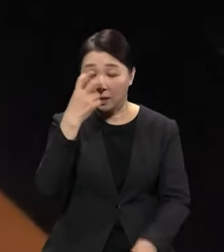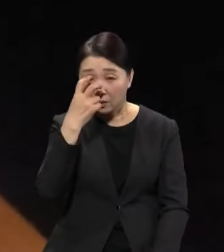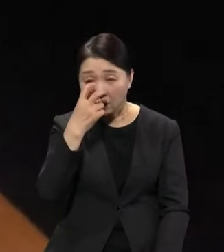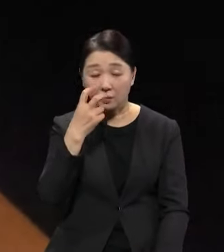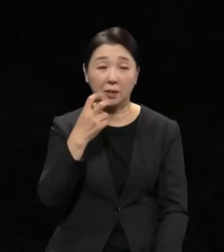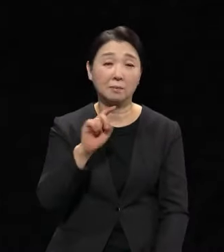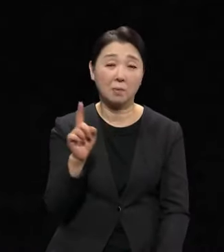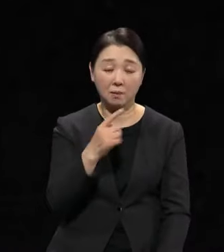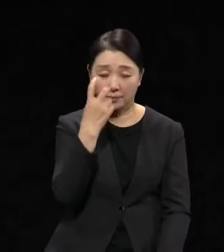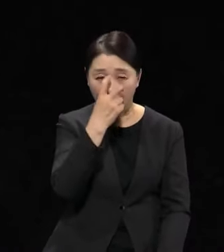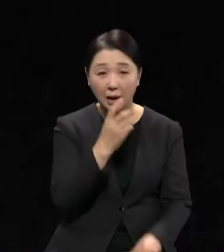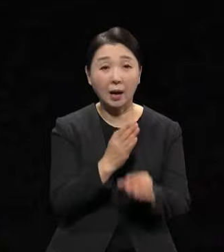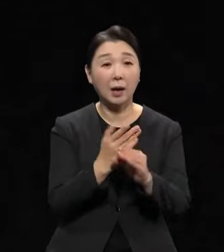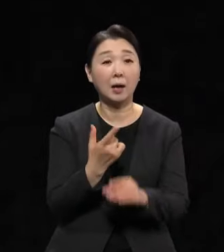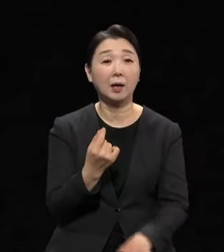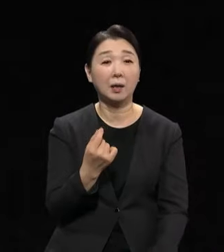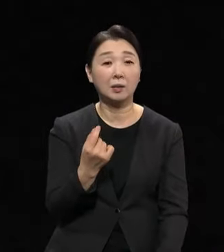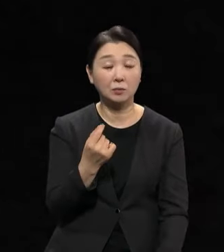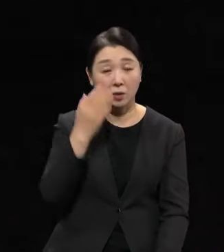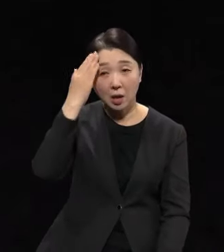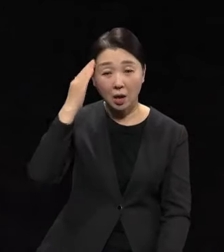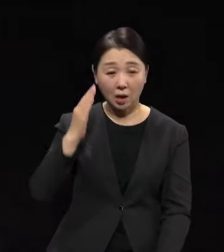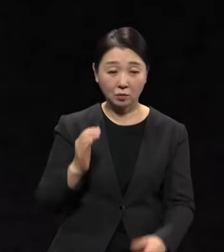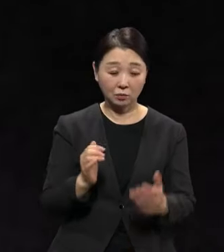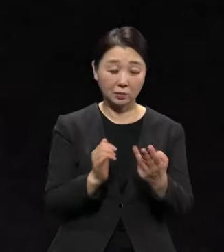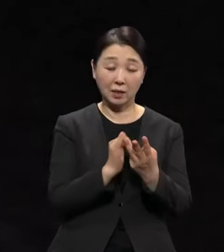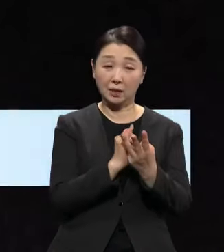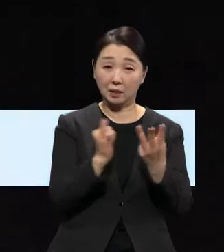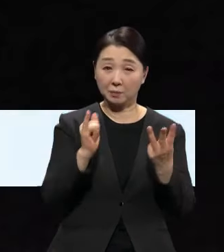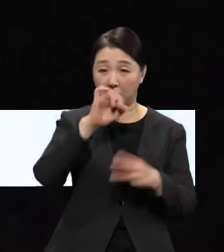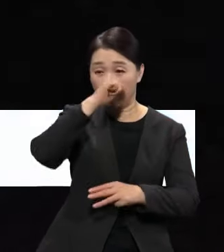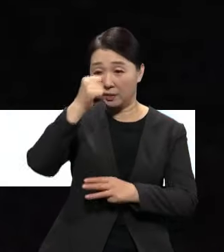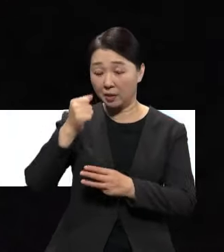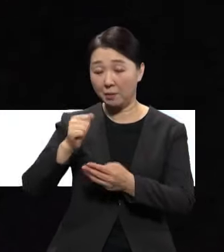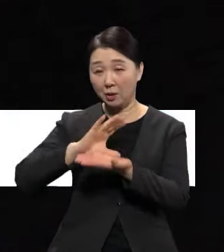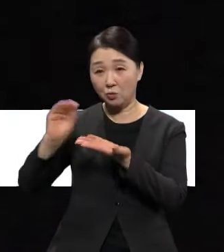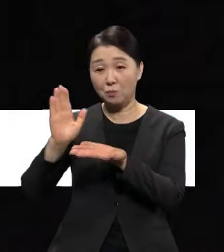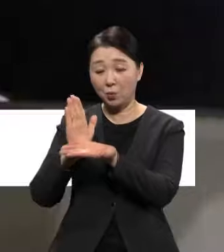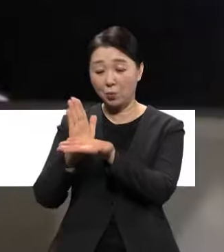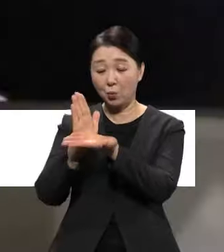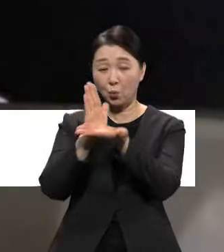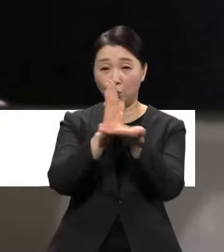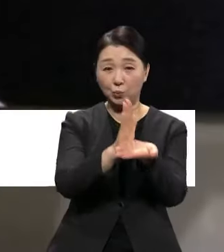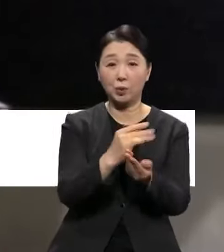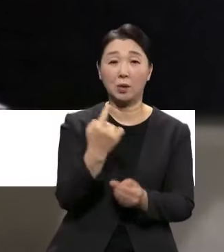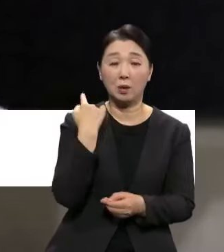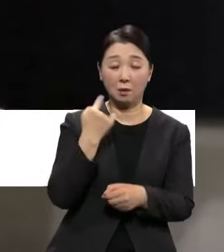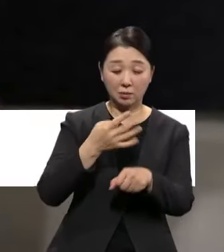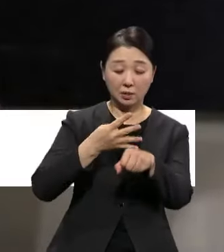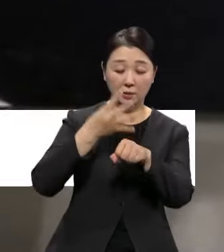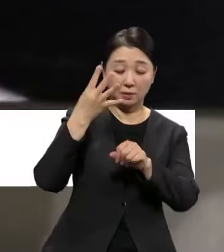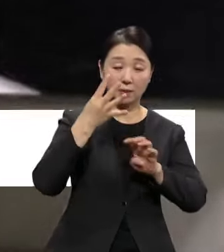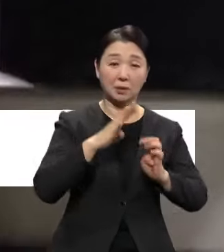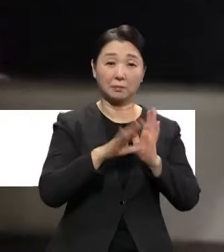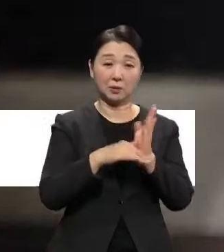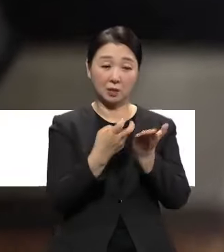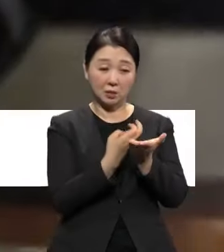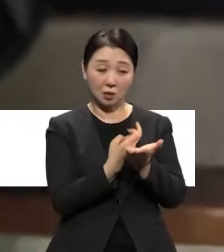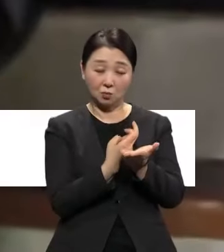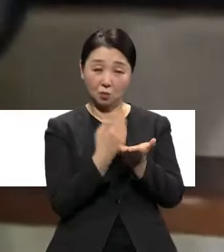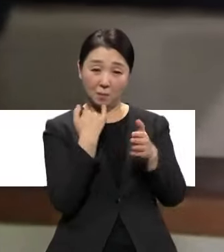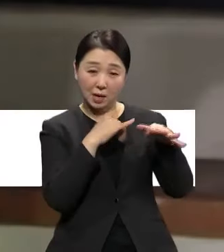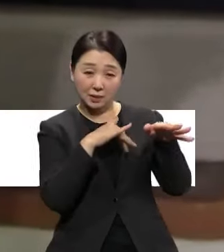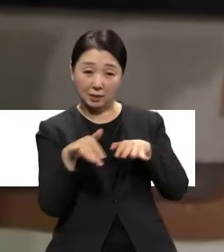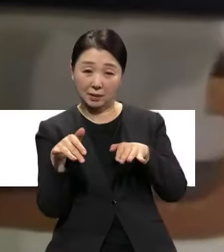수색합니다 지난 3일 한국인 세 명을 태우고 대만을 출발한 트가 어제 오후 4시 40분 제주도 인근 해상에서